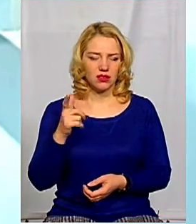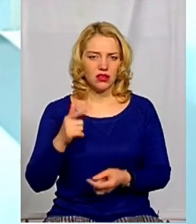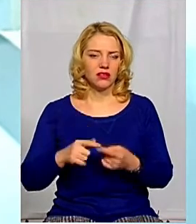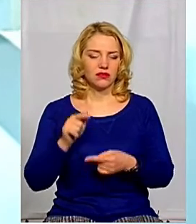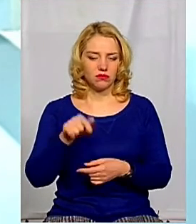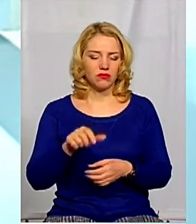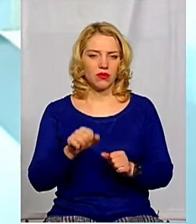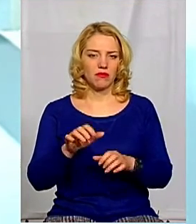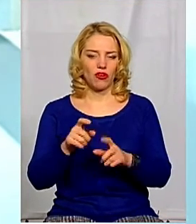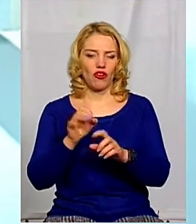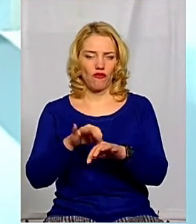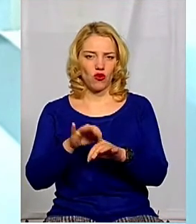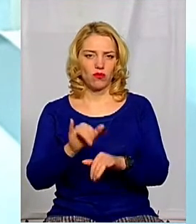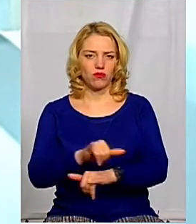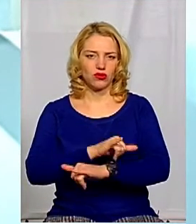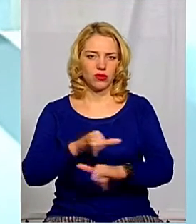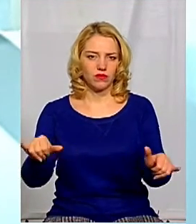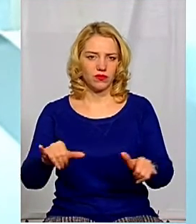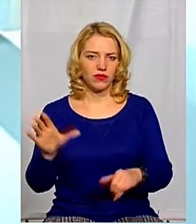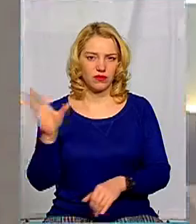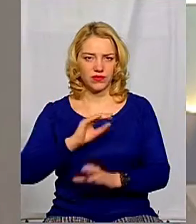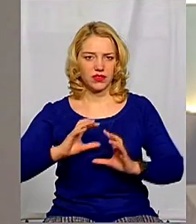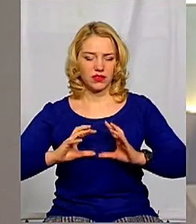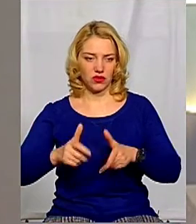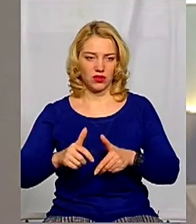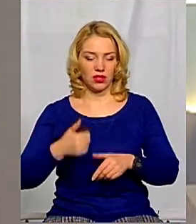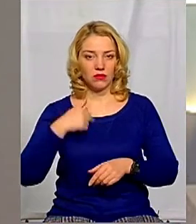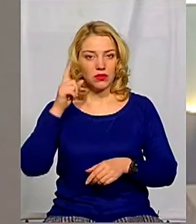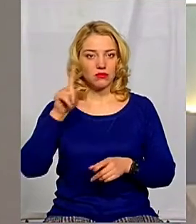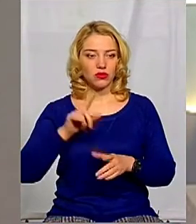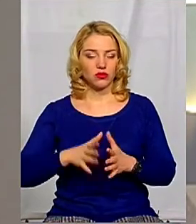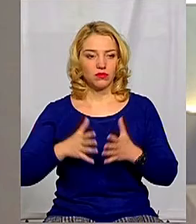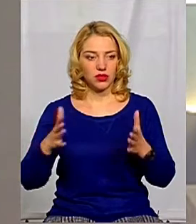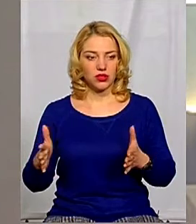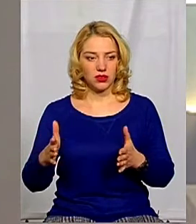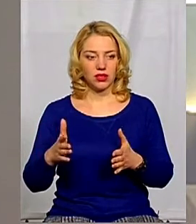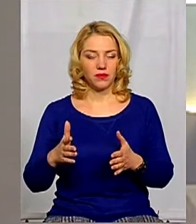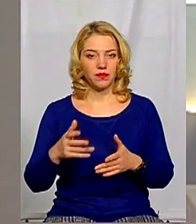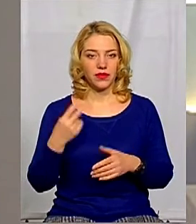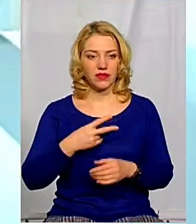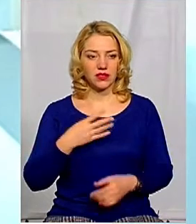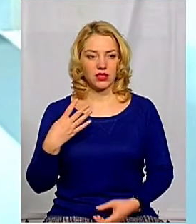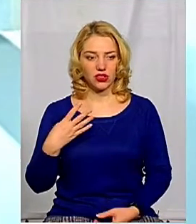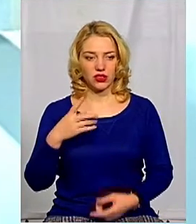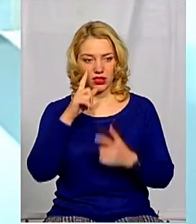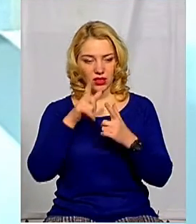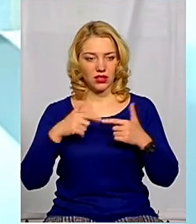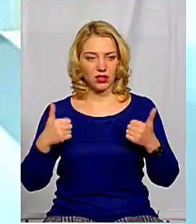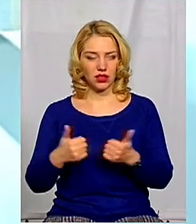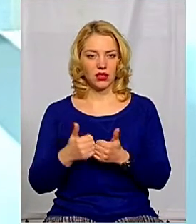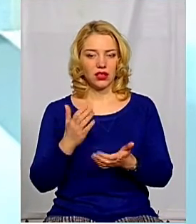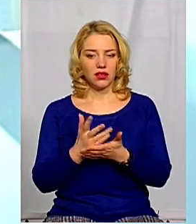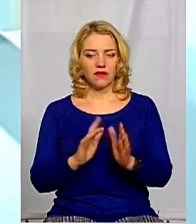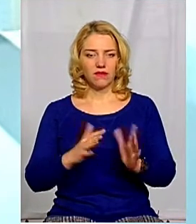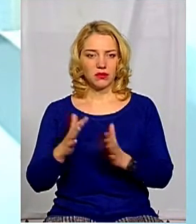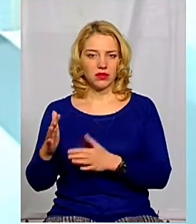того, що ця хвороба може рознестися по світу. І ми вже знаємо, що більше 24 країнах є